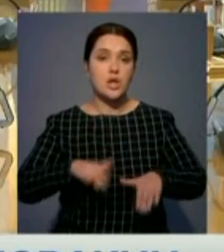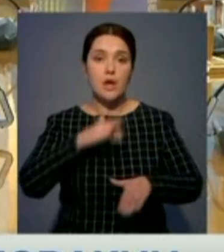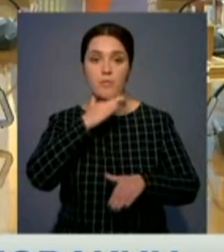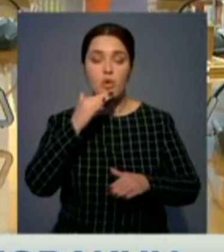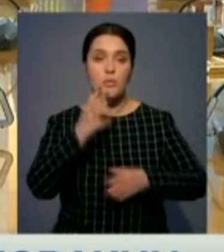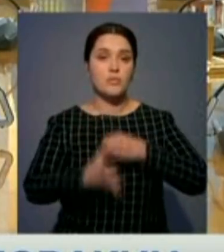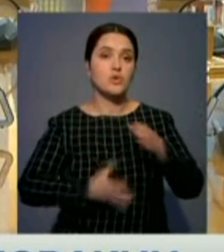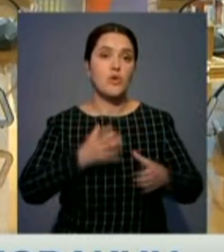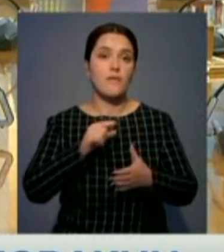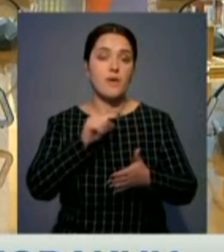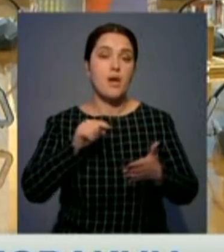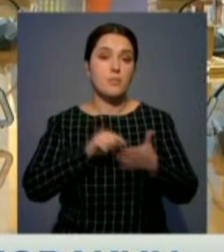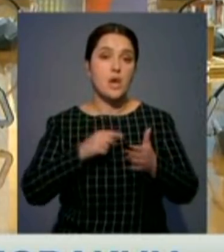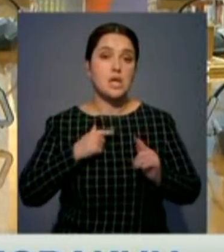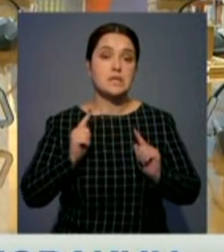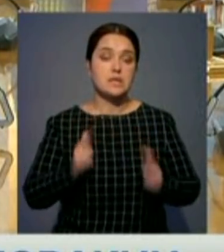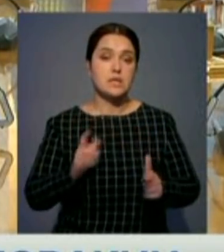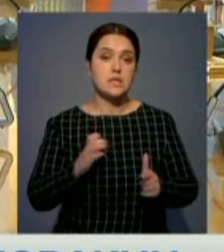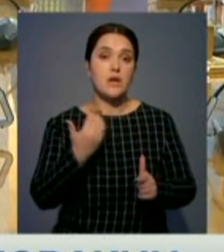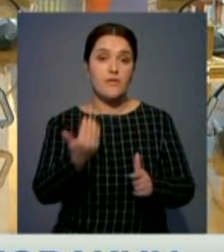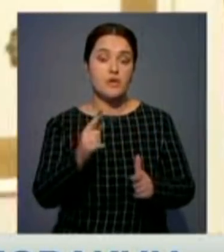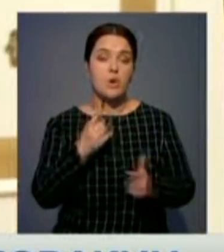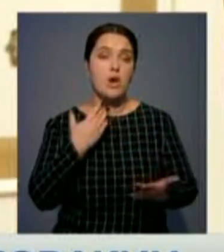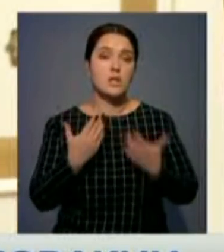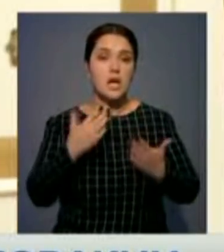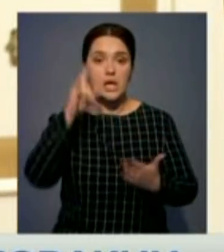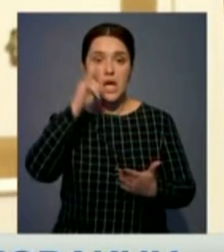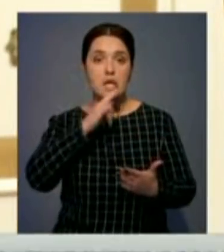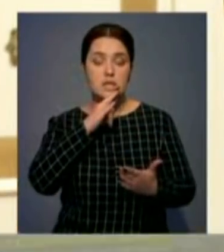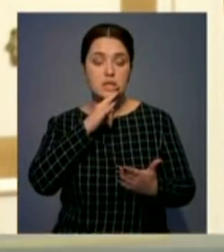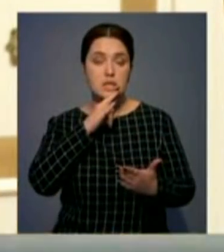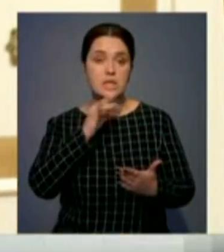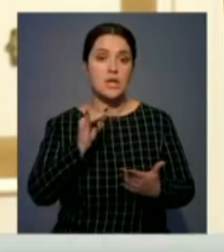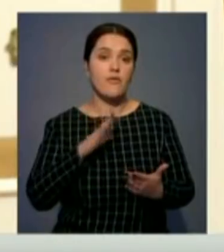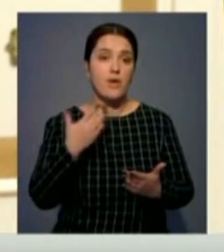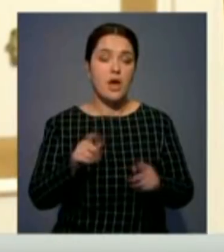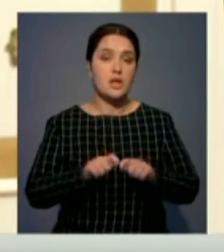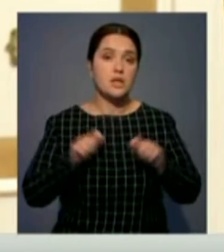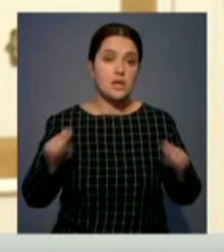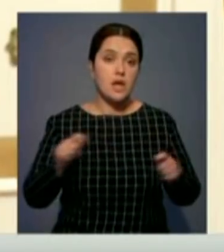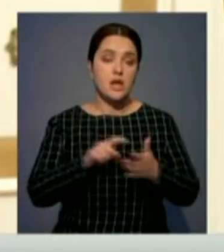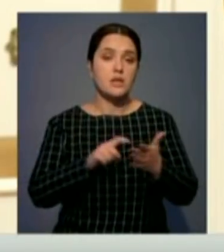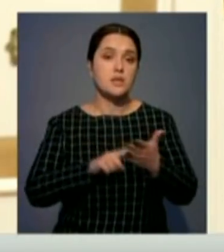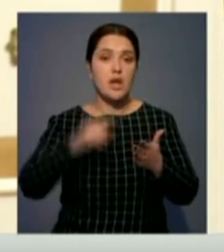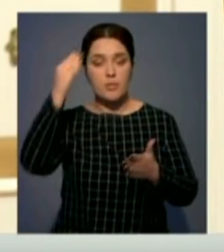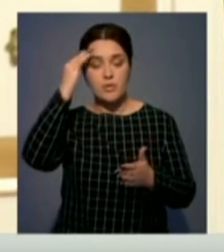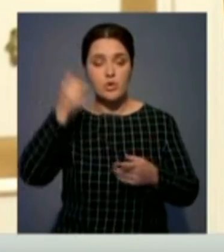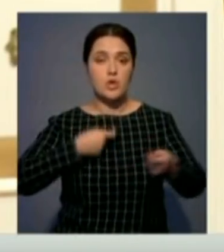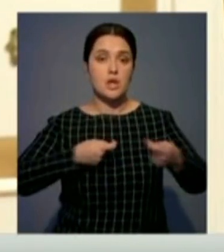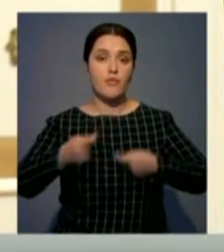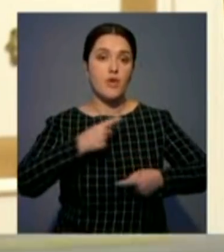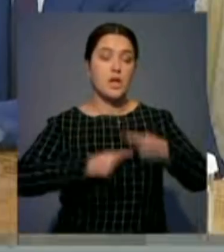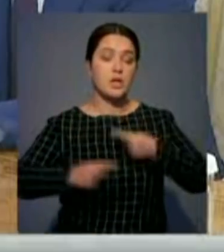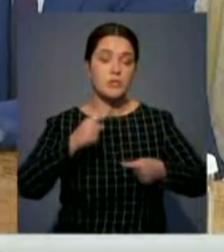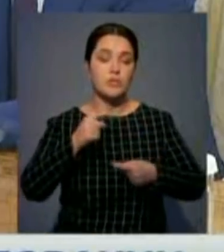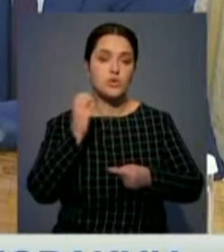международных вопросов. Я согласен с вами, что отношения между нашими странами открытые и разделяю мнение, что торгово-экономический оборот еще не